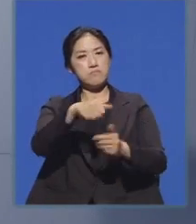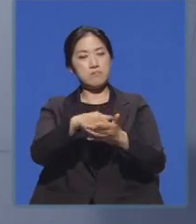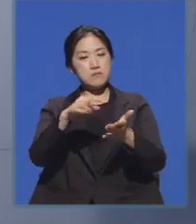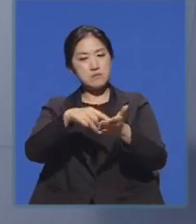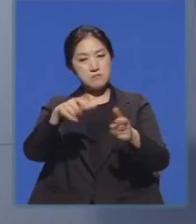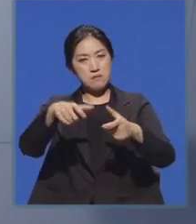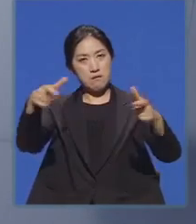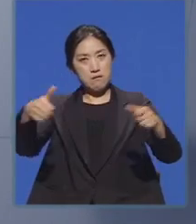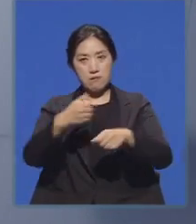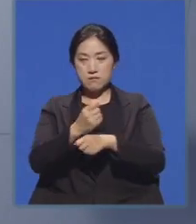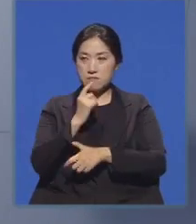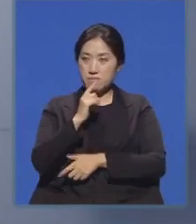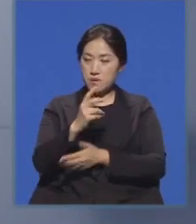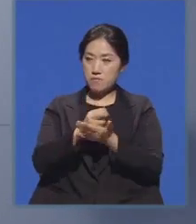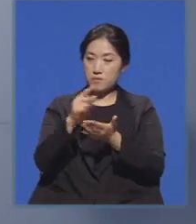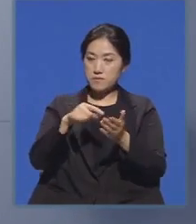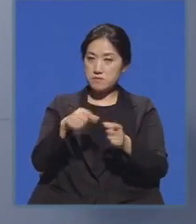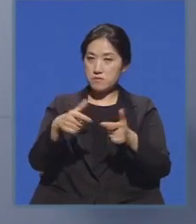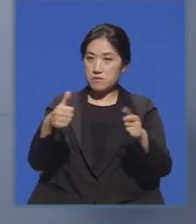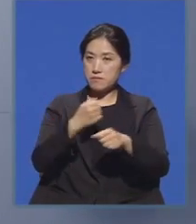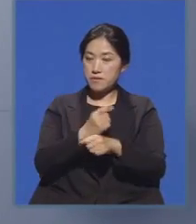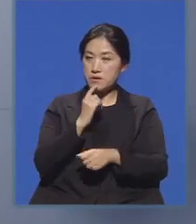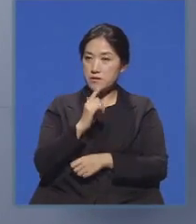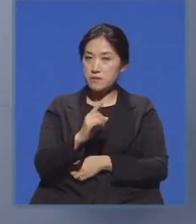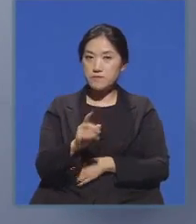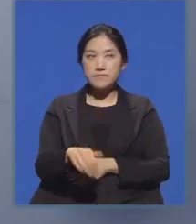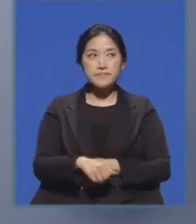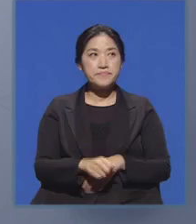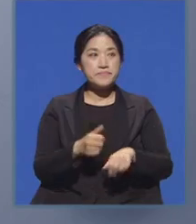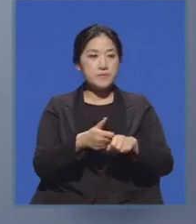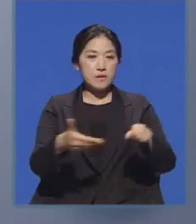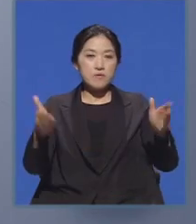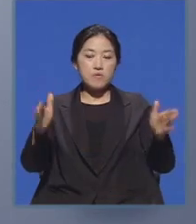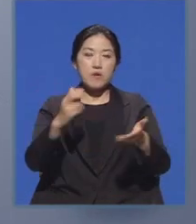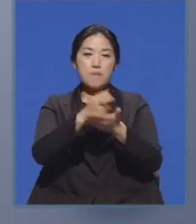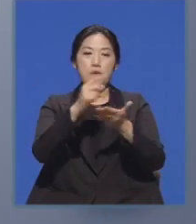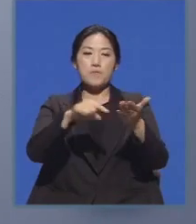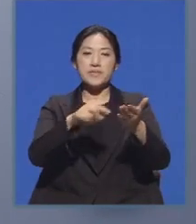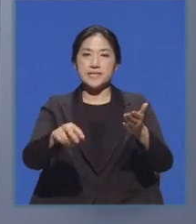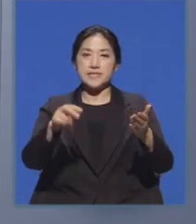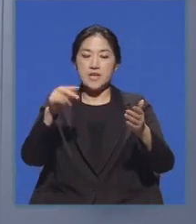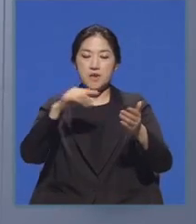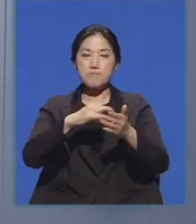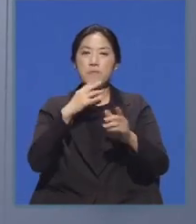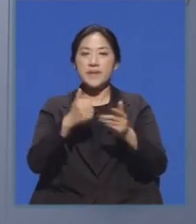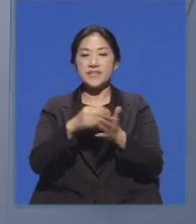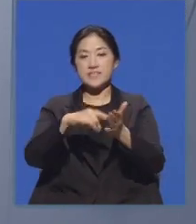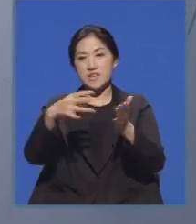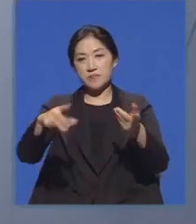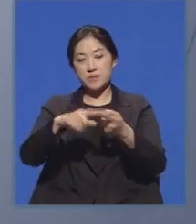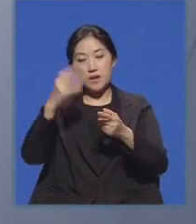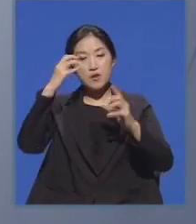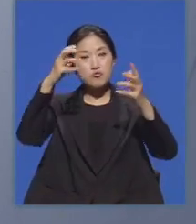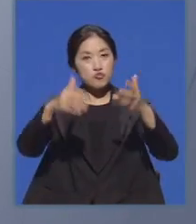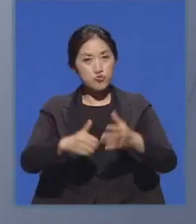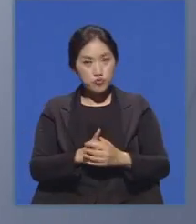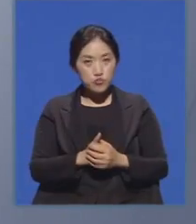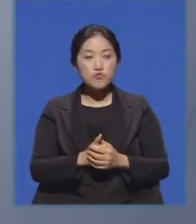정세를 하자고 하는 거는 법인세를 올리자고 하는 거는. 그동안 법인세뿐만 아니라 세금에 대해서 그동안